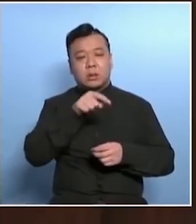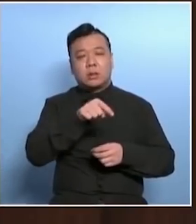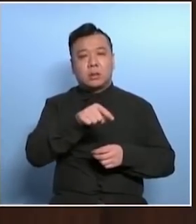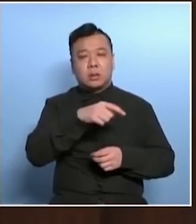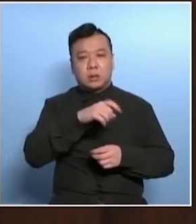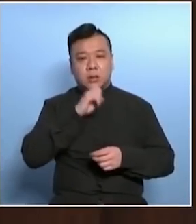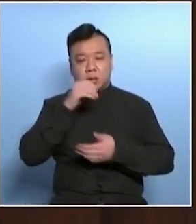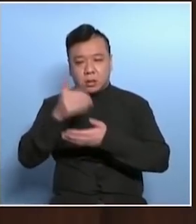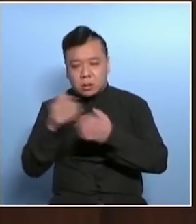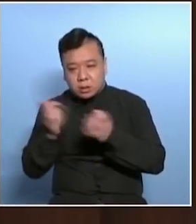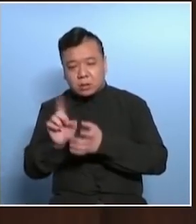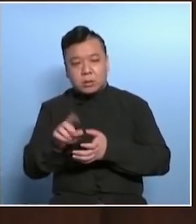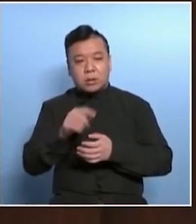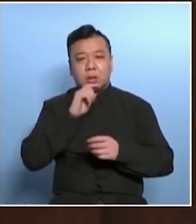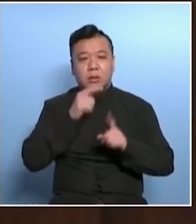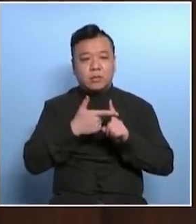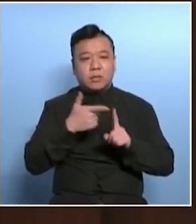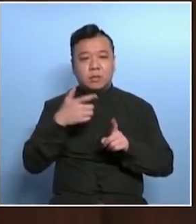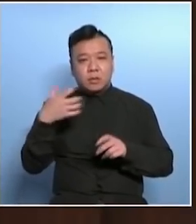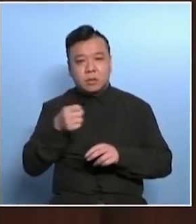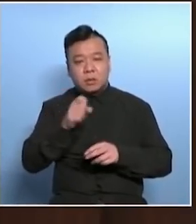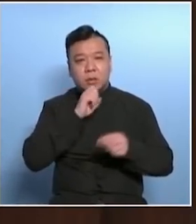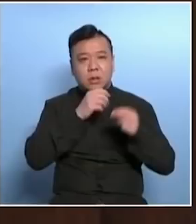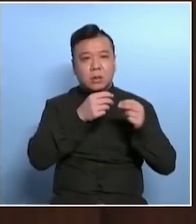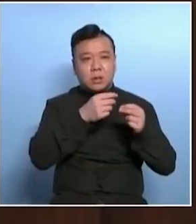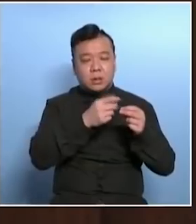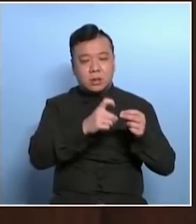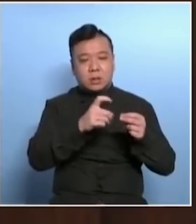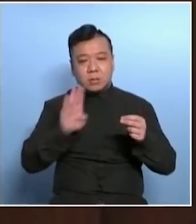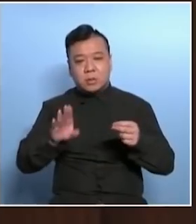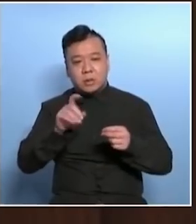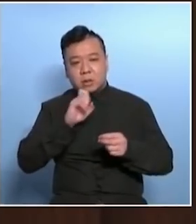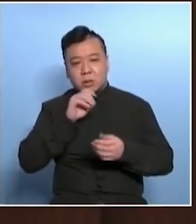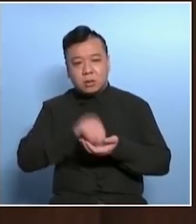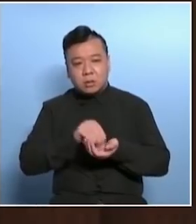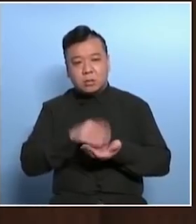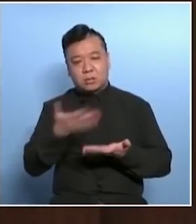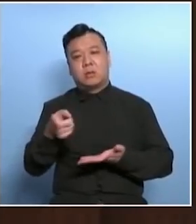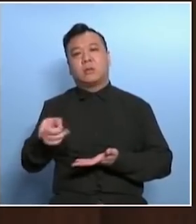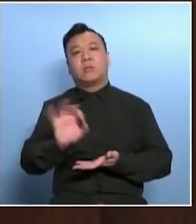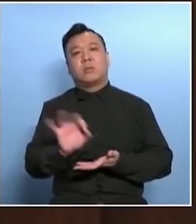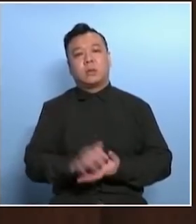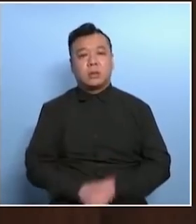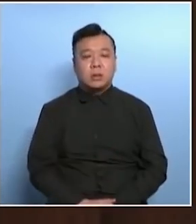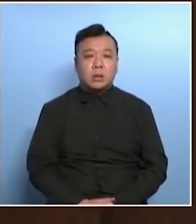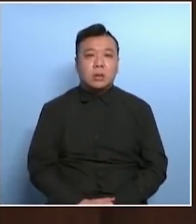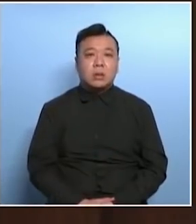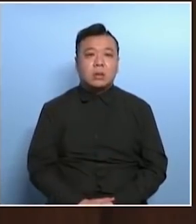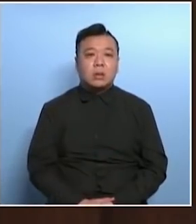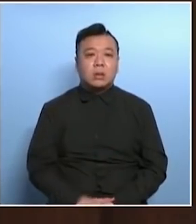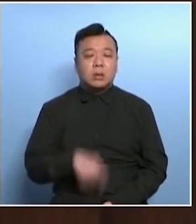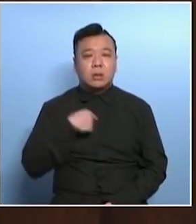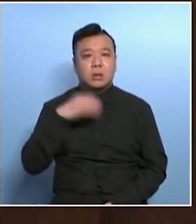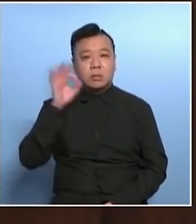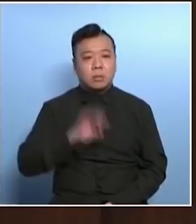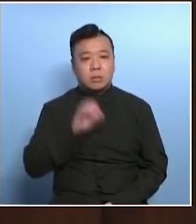定，除非副主席已經根據79B 作出決定，咁佢冇啊嘛，係嘛？我亦都